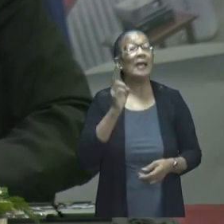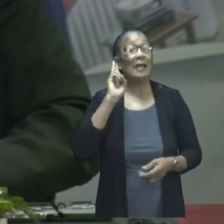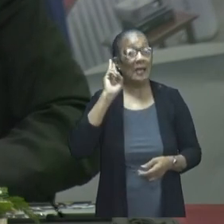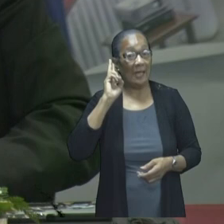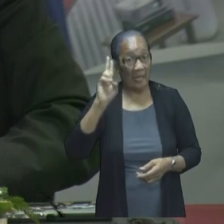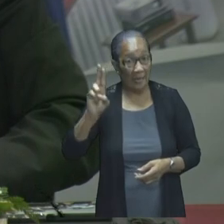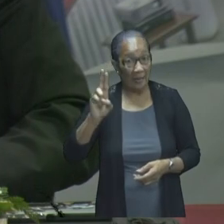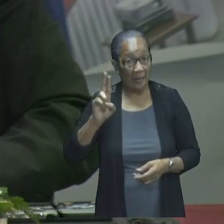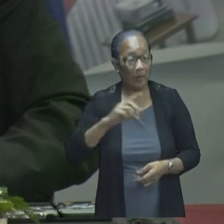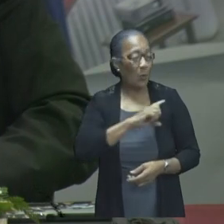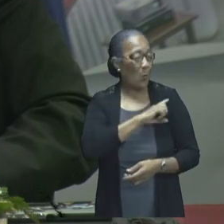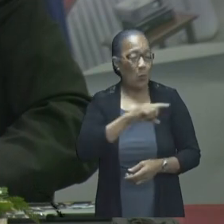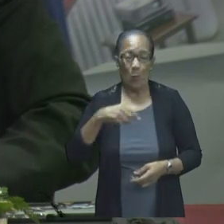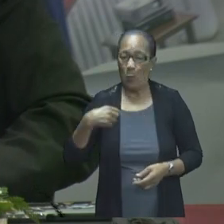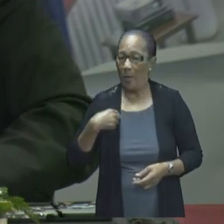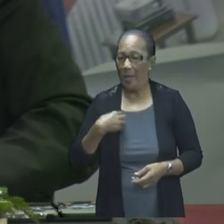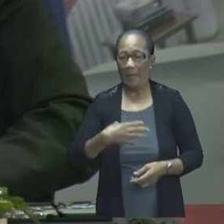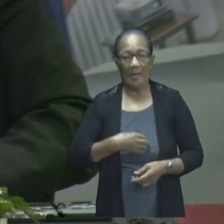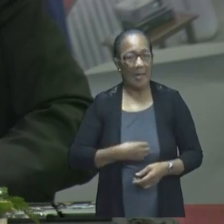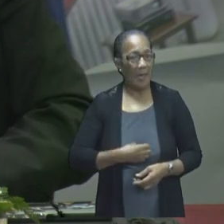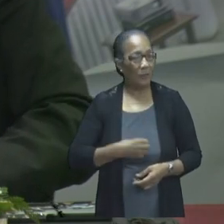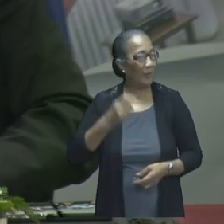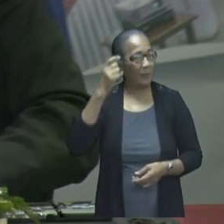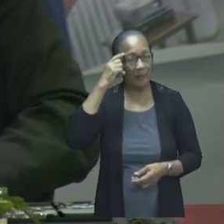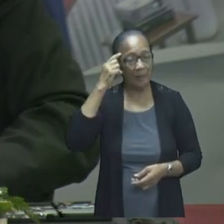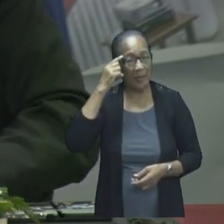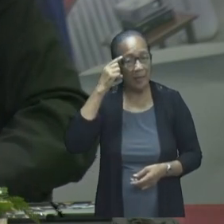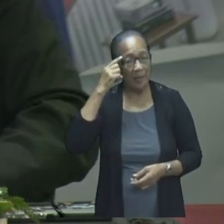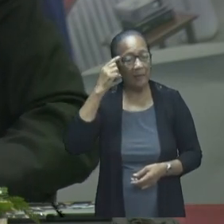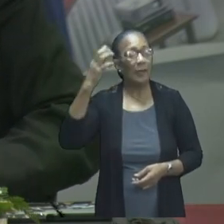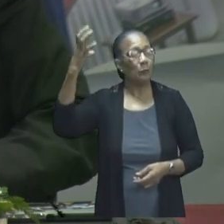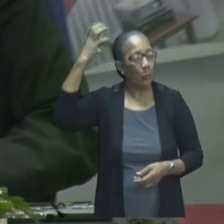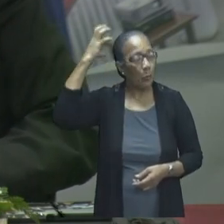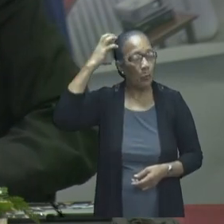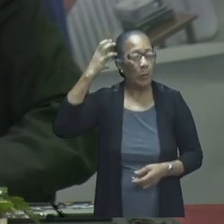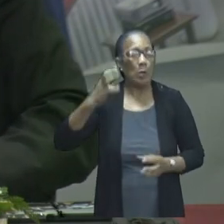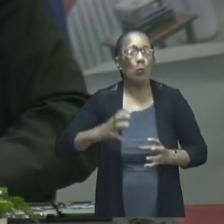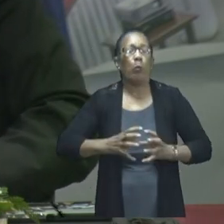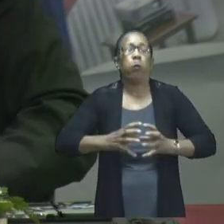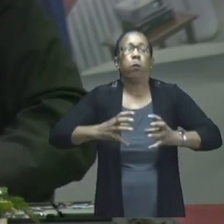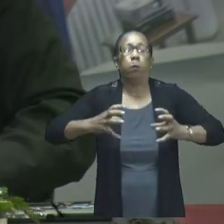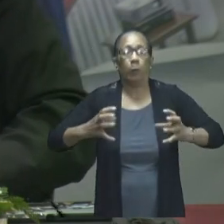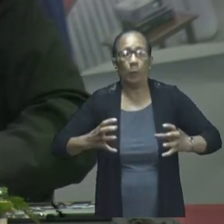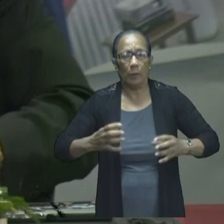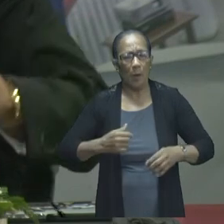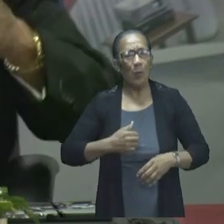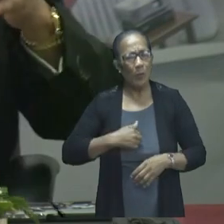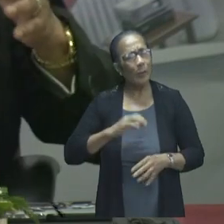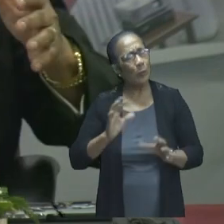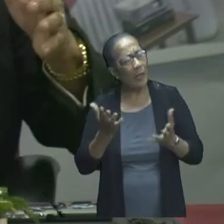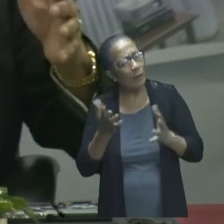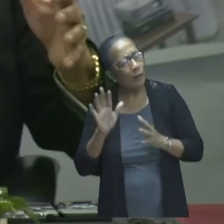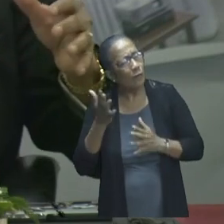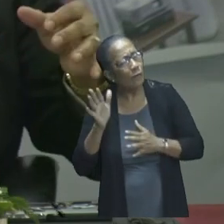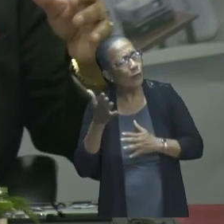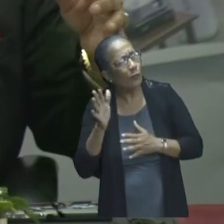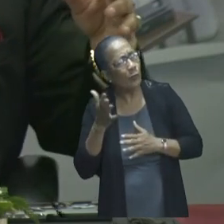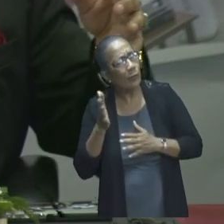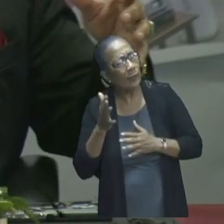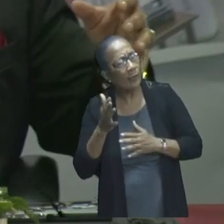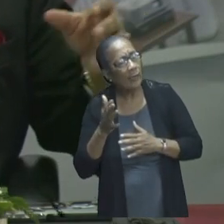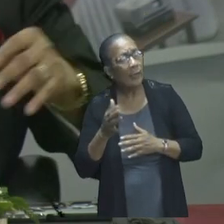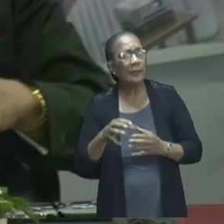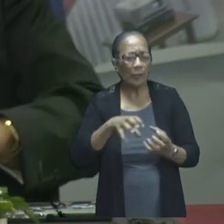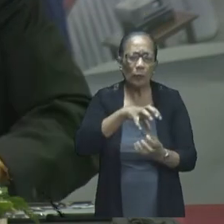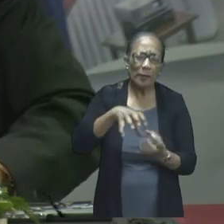echt niet gedacht dat het zo ernstig was we hadden het vermoeden hoe hadden wel het vermoeden dat wordt erger crisis zouden